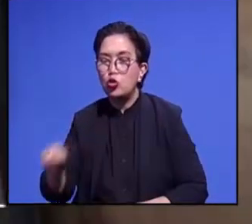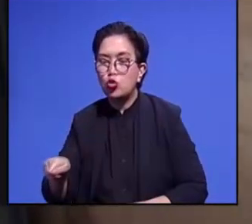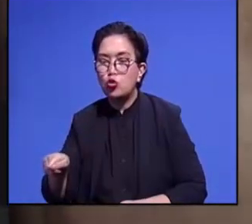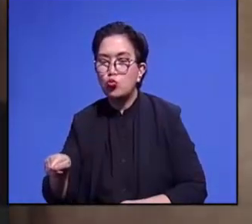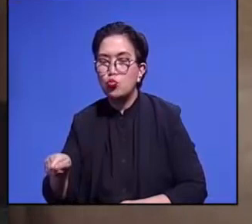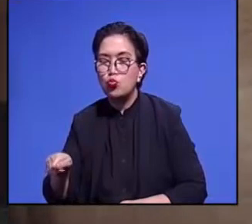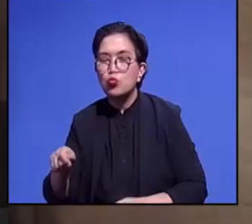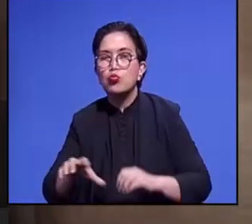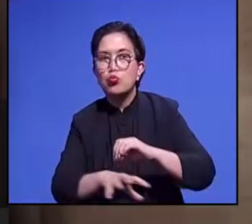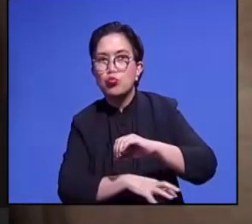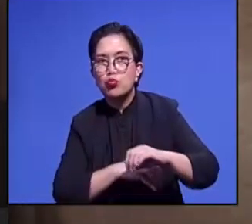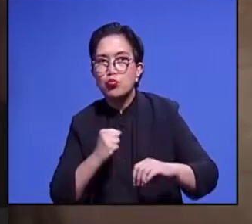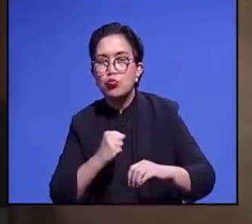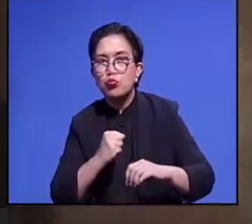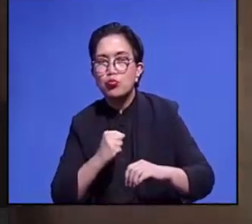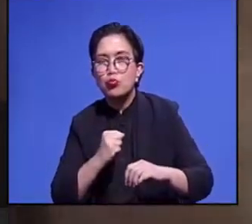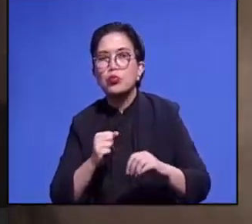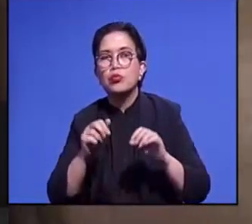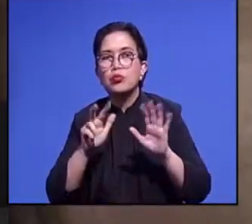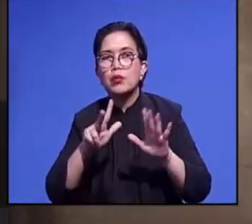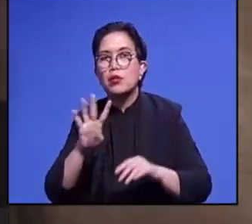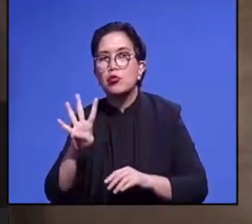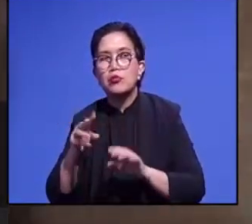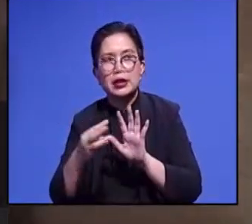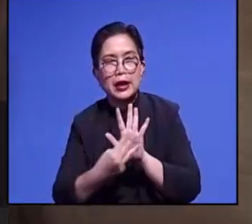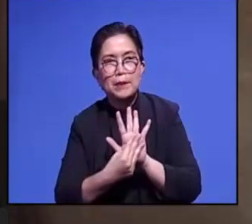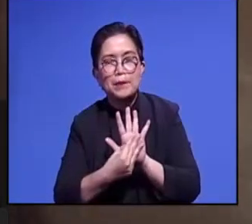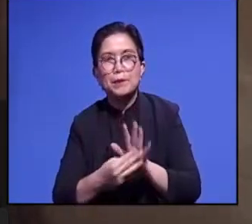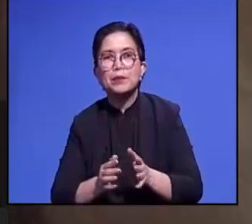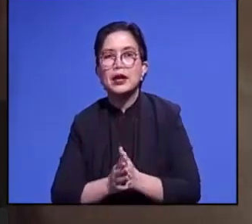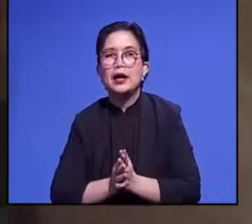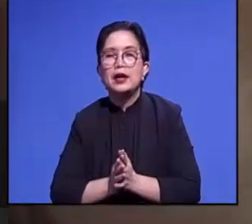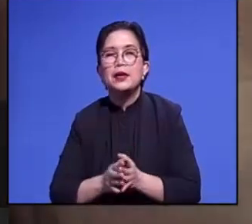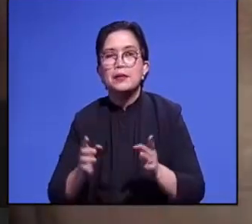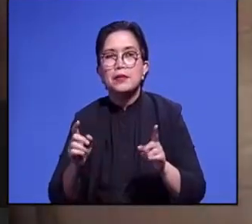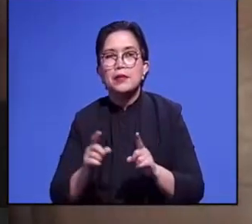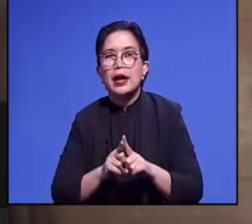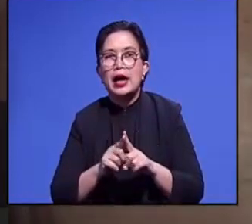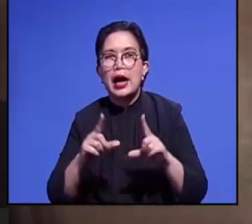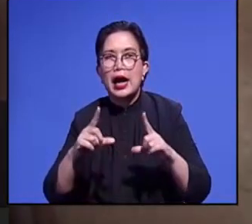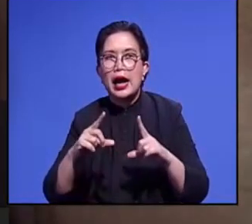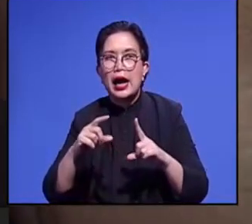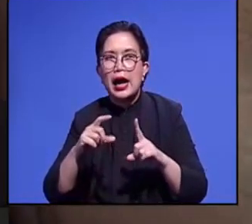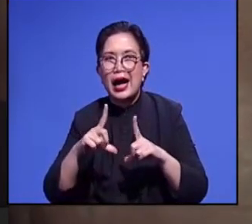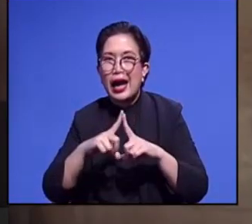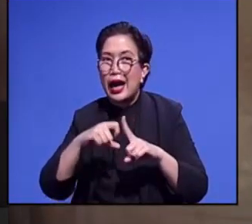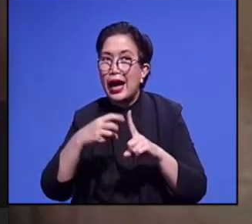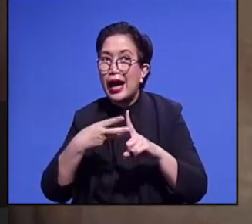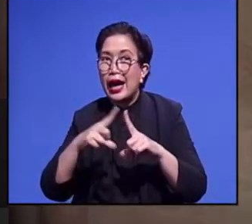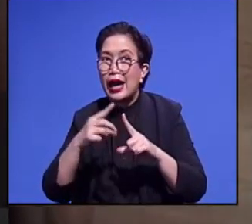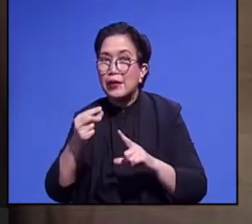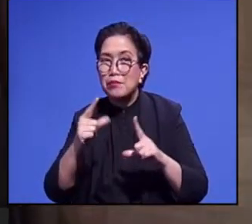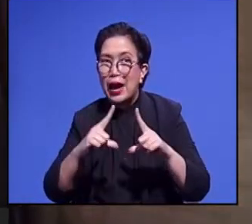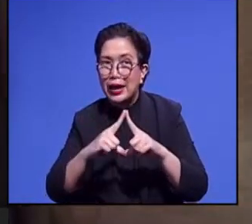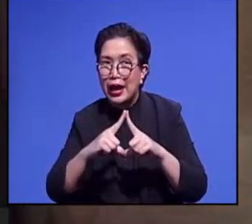kasus gratifikasi jabatan sebesar 84 milyar rupiah sedangkan pasangannya Muhammad al-barrak adalah putra Kyai Asep Saifuddin